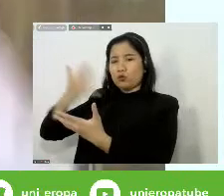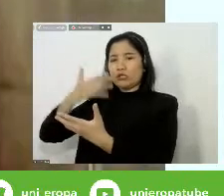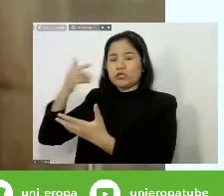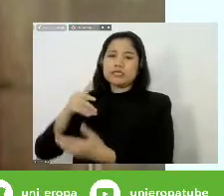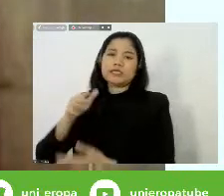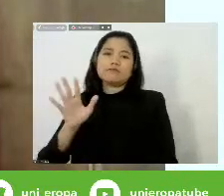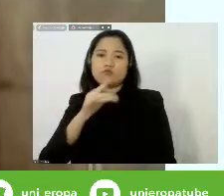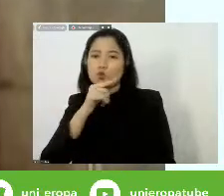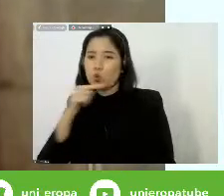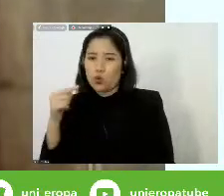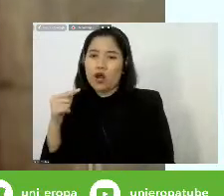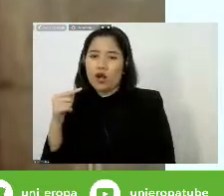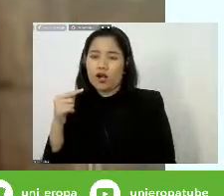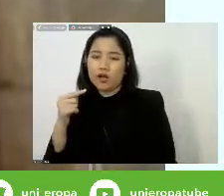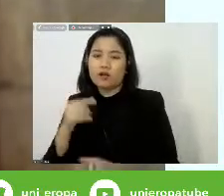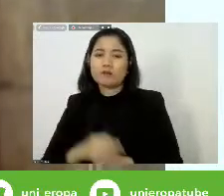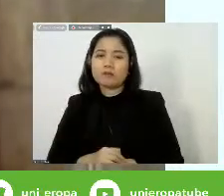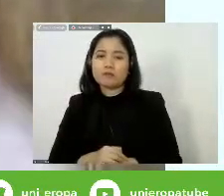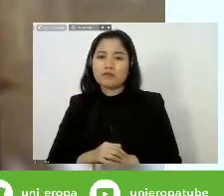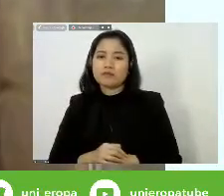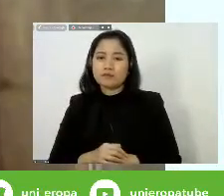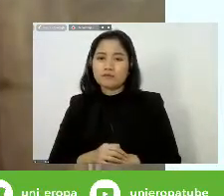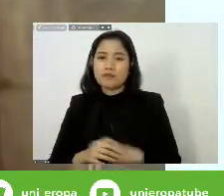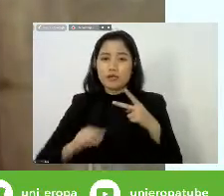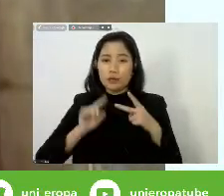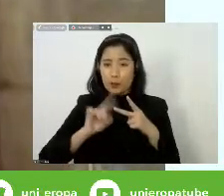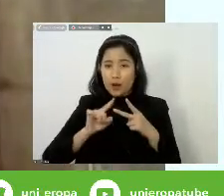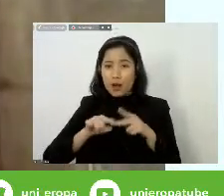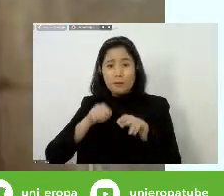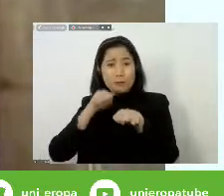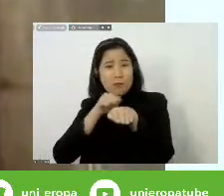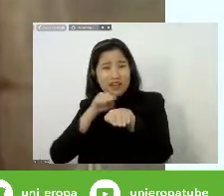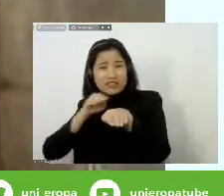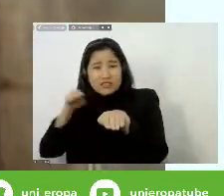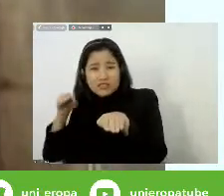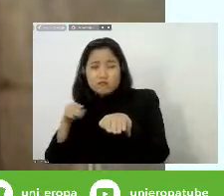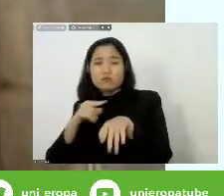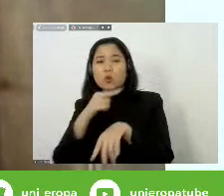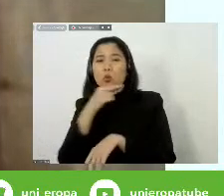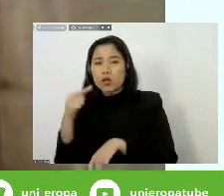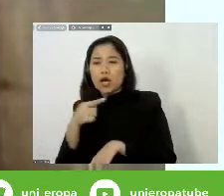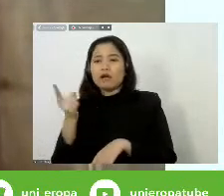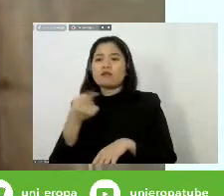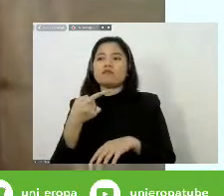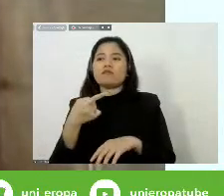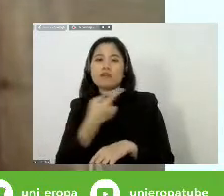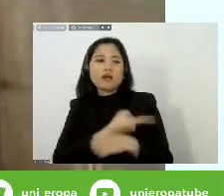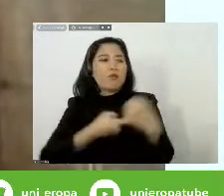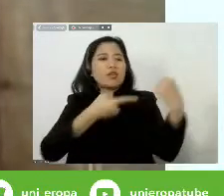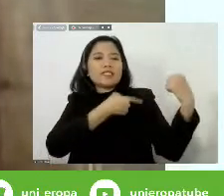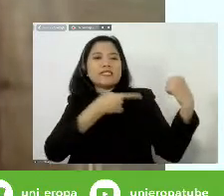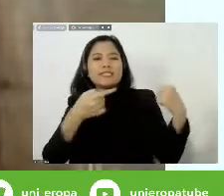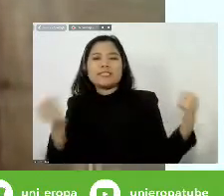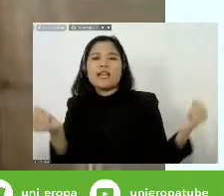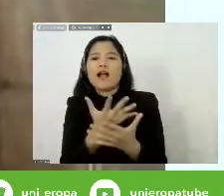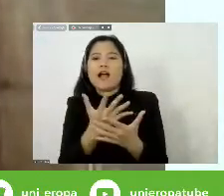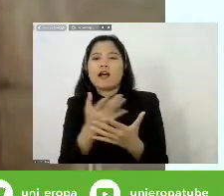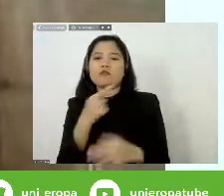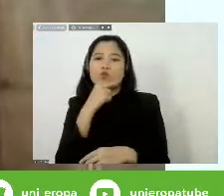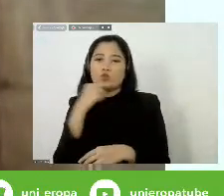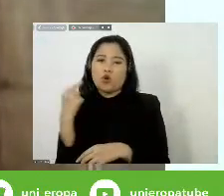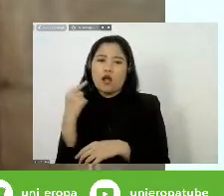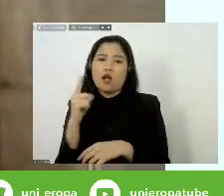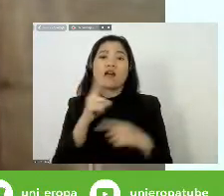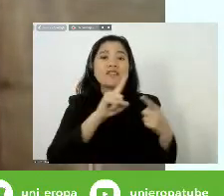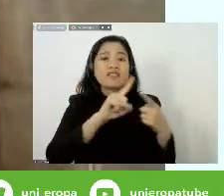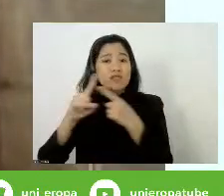kita bisa kurangi sama-sama kemudian kemacetan bisa kita kurangi potensi kecelakaan juga kita bisa kurangi Nah untuk teman-teman yang baru